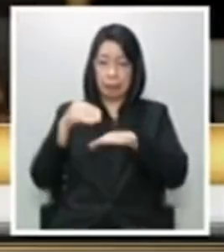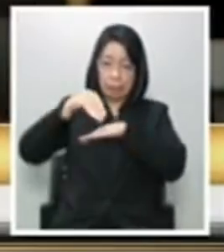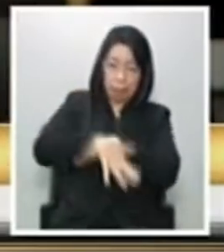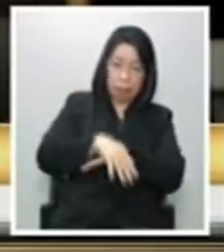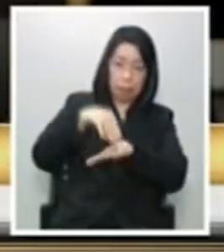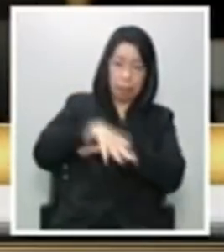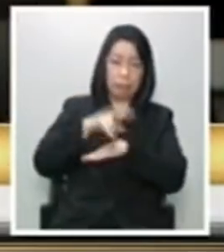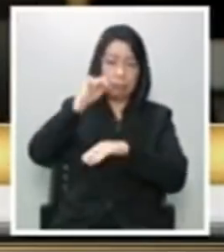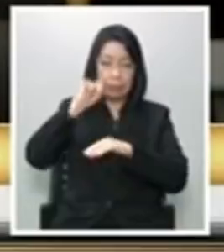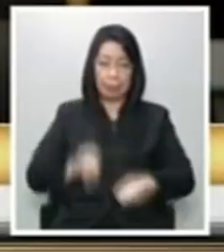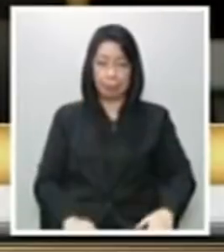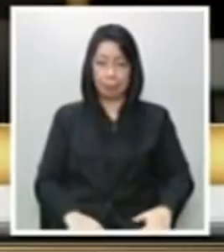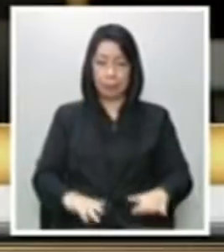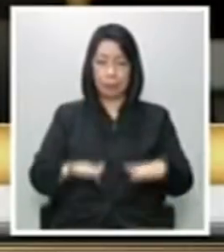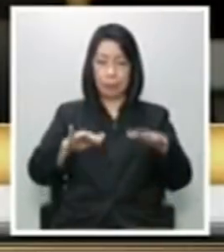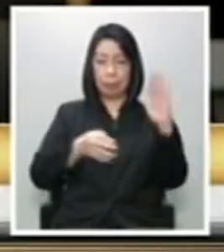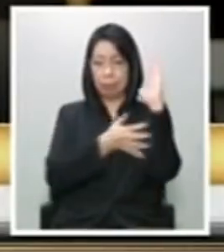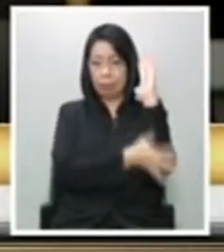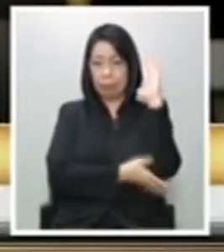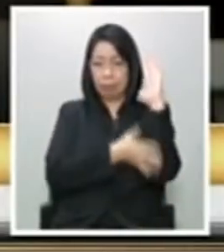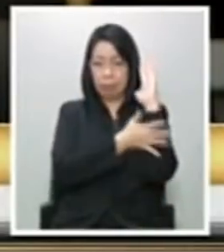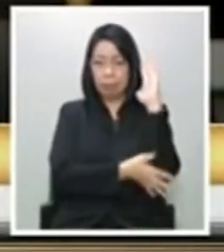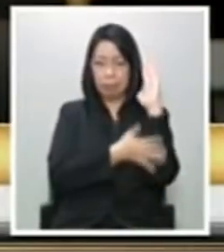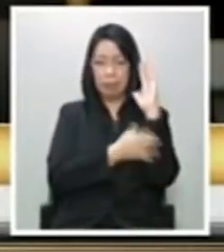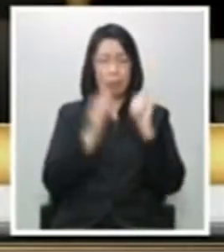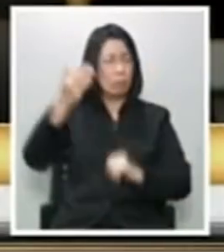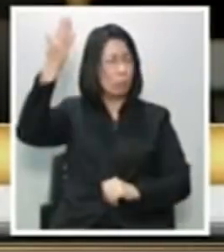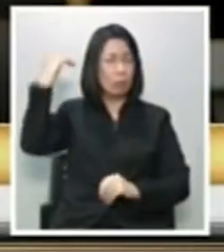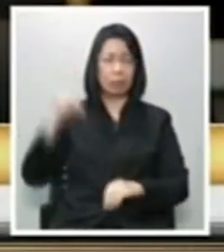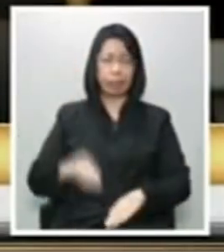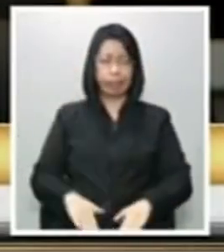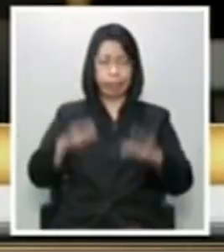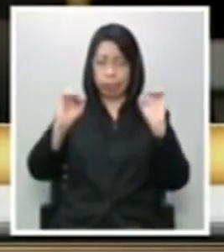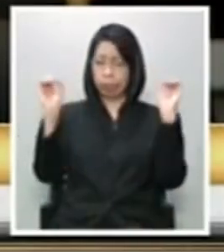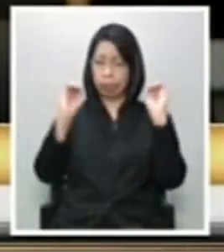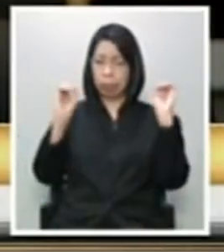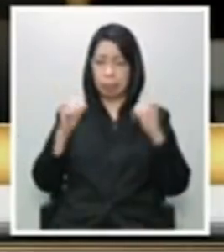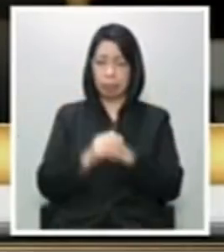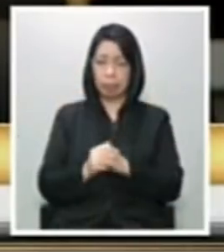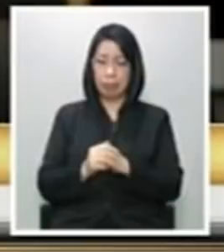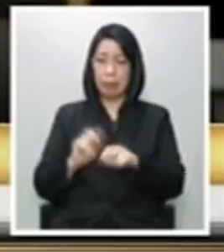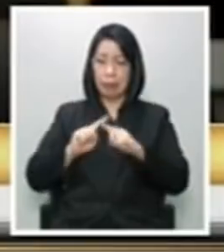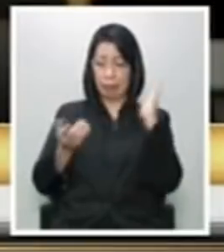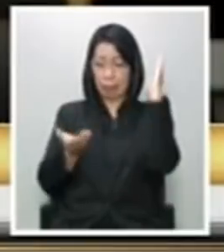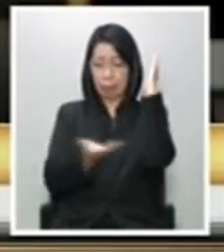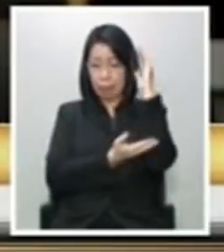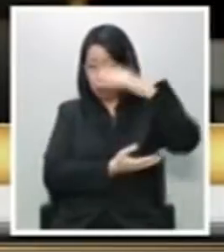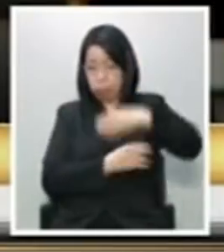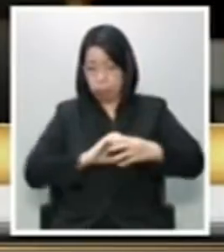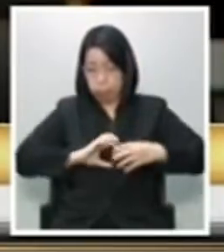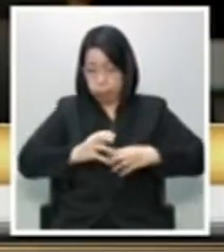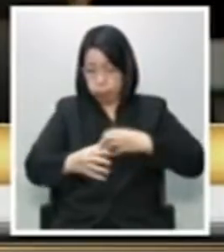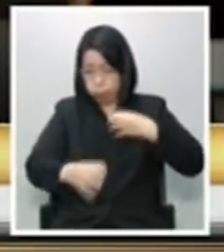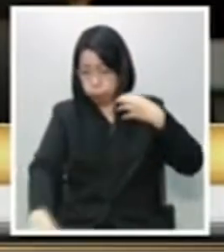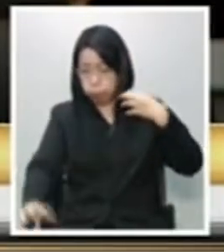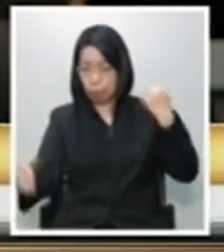ต้น้ำท่วมในเขตที่ไม่เคยท่วมมาก่อนมีท่อนซุงลอยลงมาทำให้มีกระแสต้านจากสังค